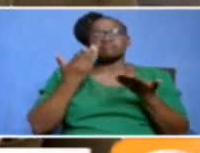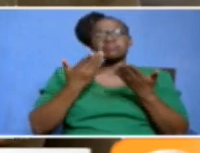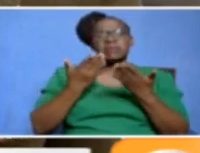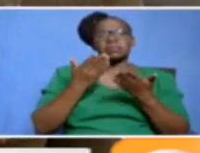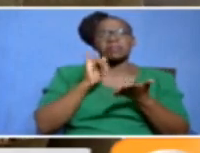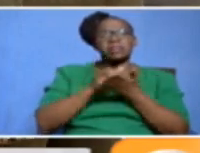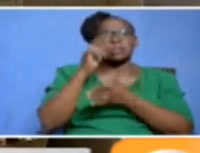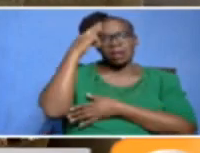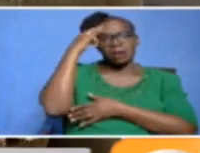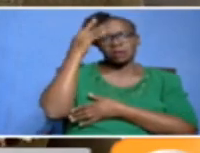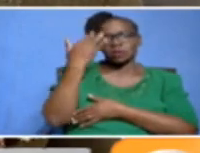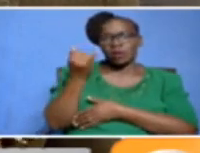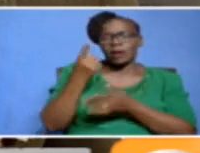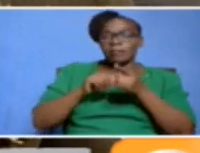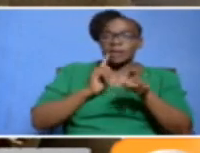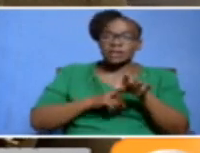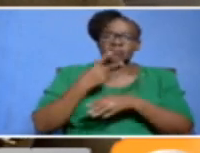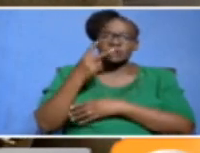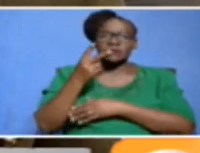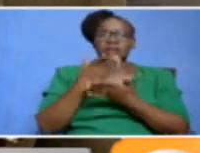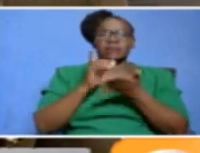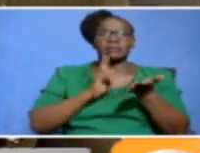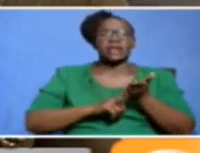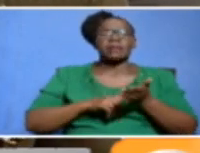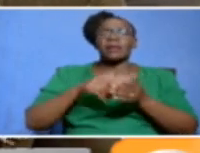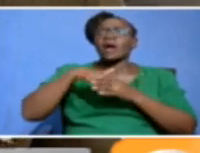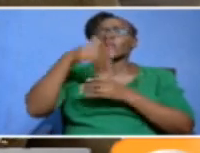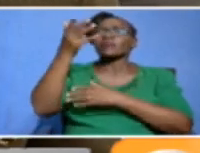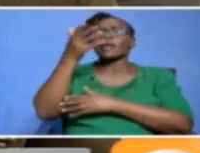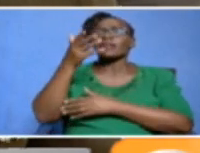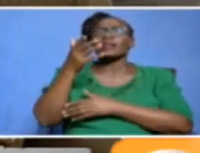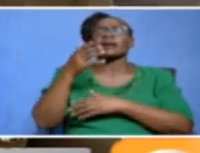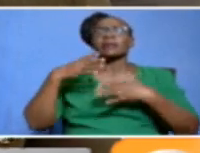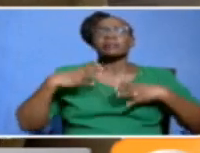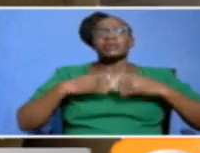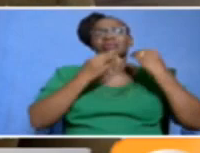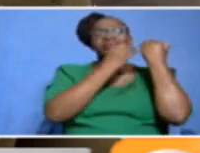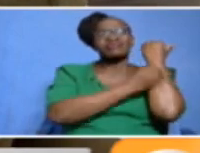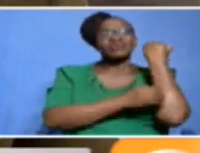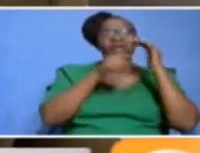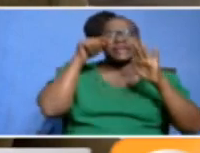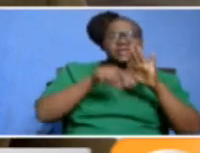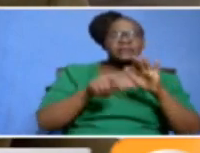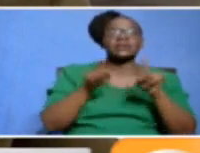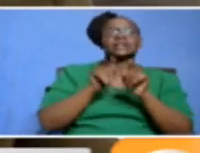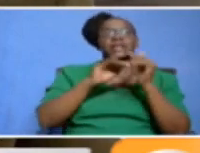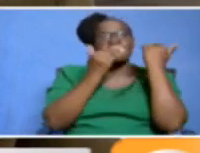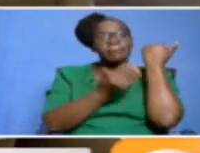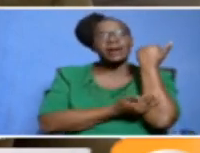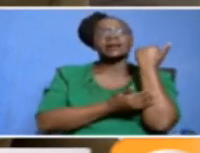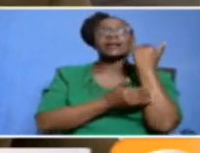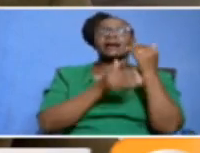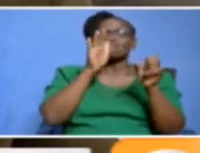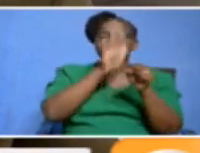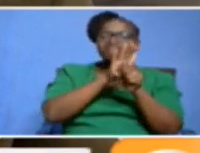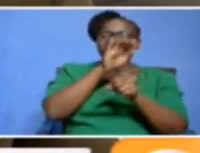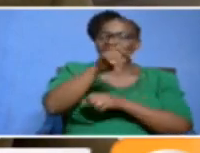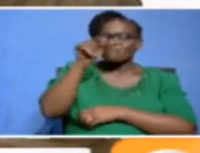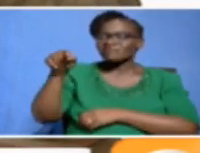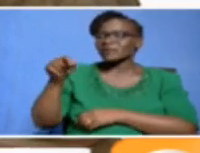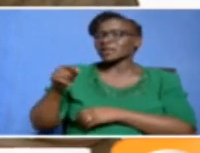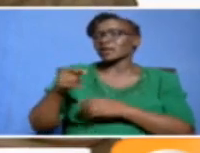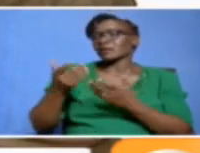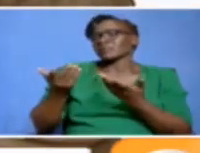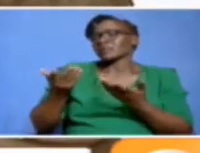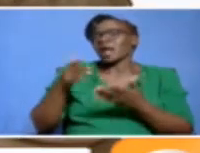ukiangalia kule sema huko kuna njaa zaidi, ndiko kwenye mimba nyingi zaidi. na huko ndio hakuna shibe. Okay. Labda